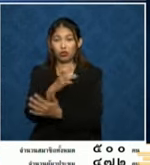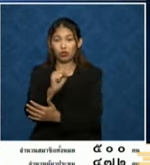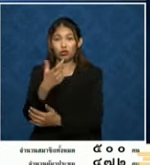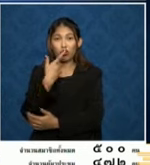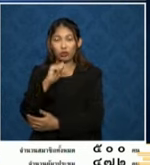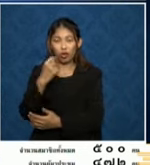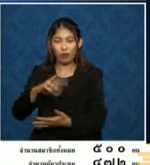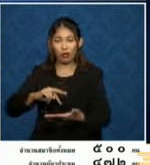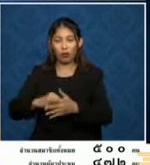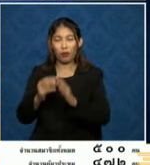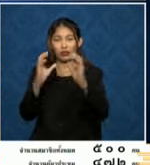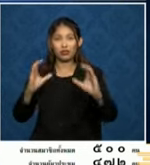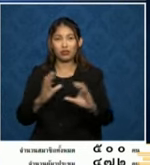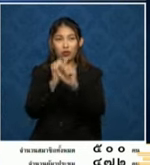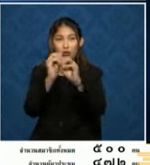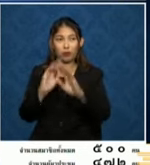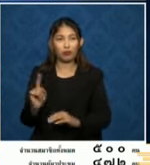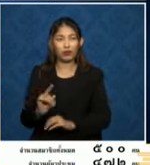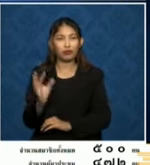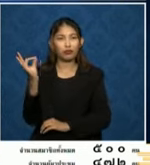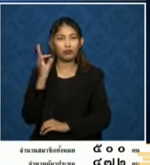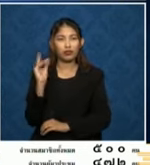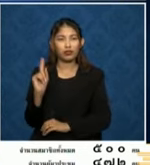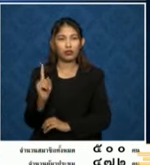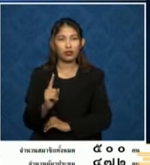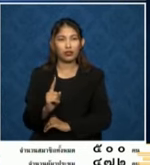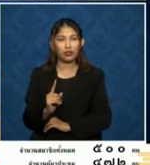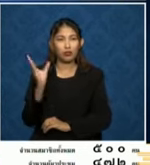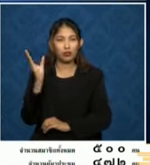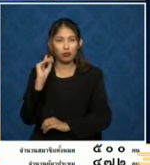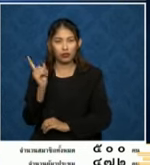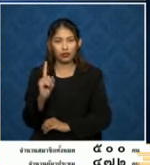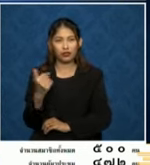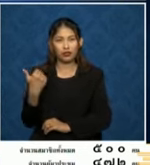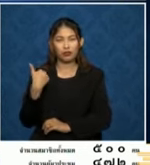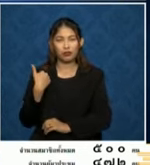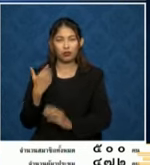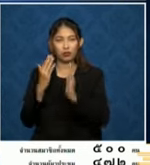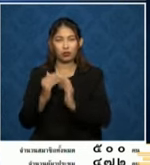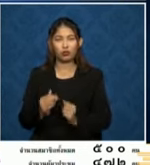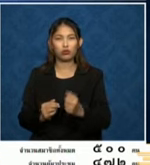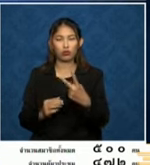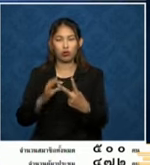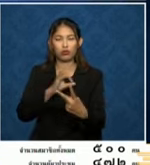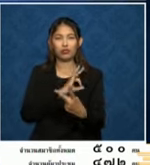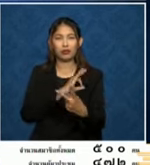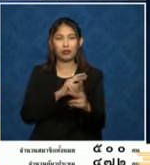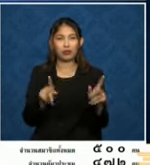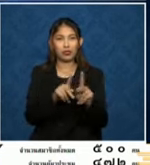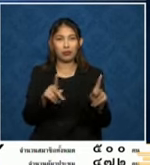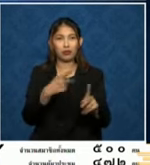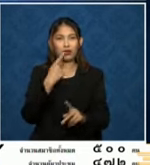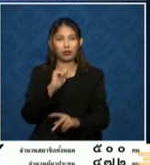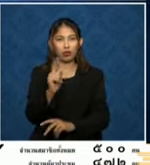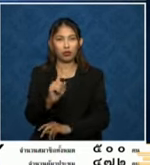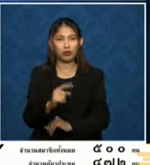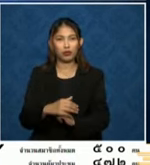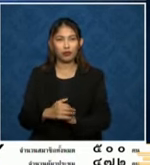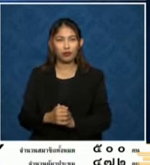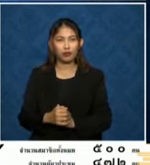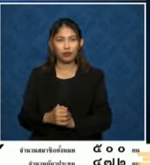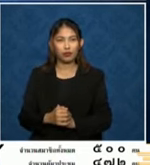นั้นเป็นอย่างไรเราลองไปฟังดูครับเราลองไปฟังคำตอบจาก2สมาชิกของคณะกรรมการชุดนี้ดูครับว่าเขาตอบว่าอย่างไรบ้